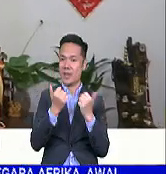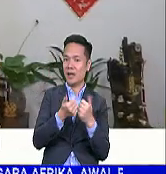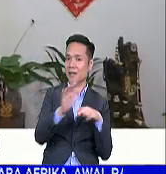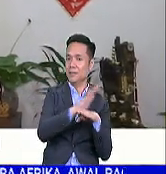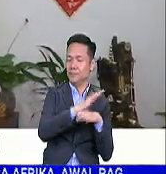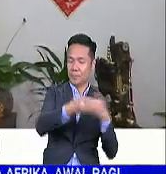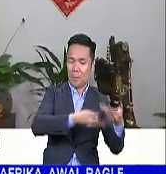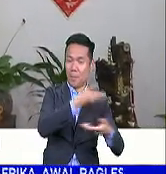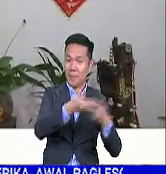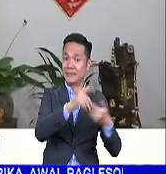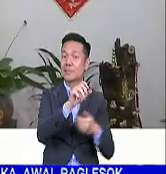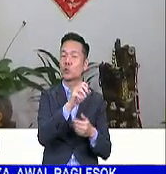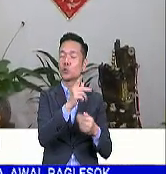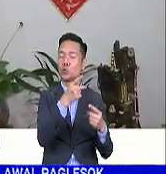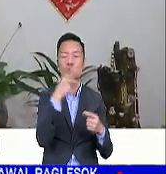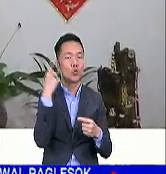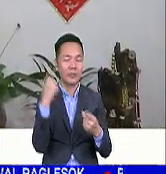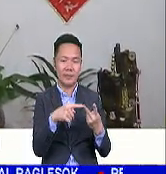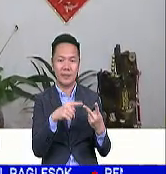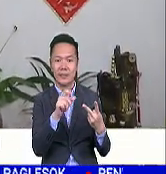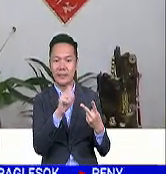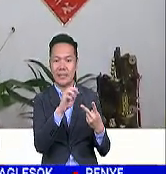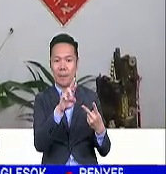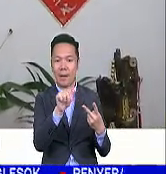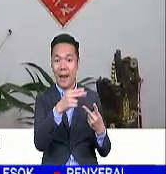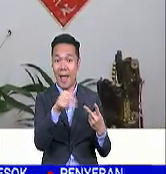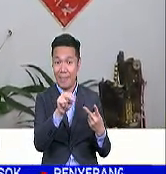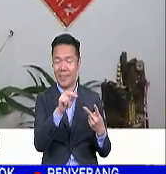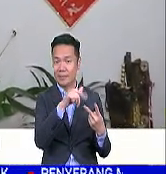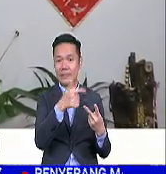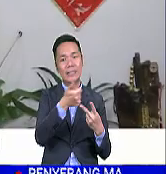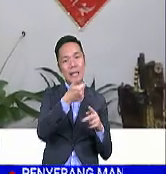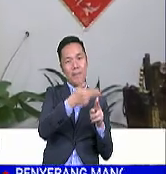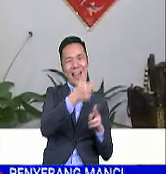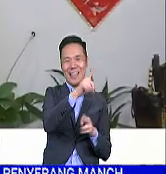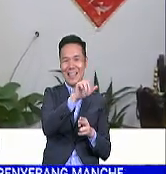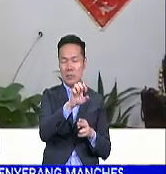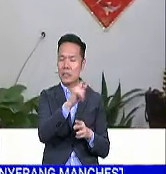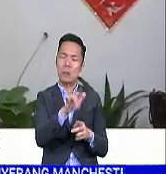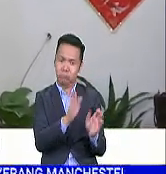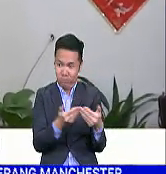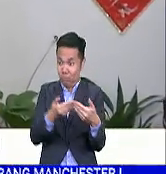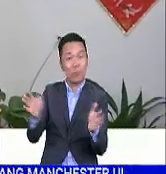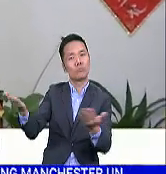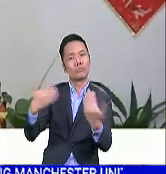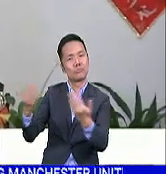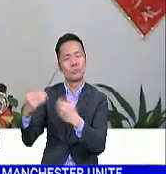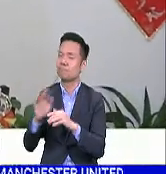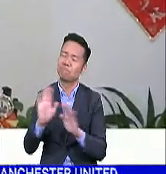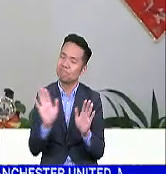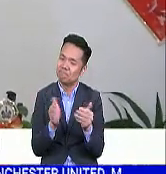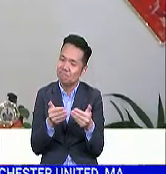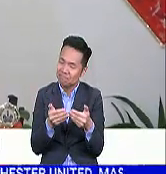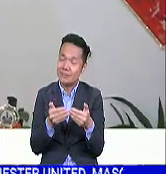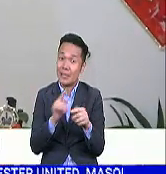dan Pengedar Kuching Samarahan Sarawak Lee Pui Siong, meskipun majlis rumah terbuka masih belum dibenarkan, namun ia